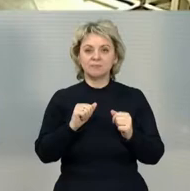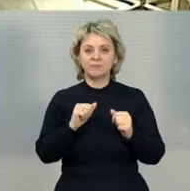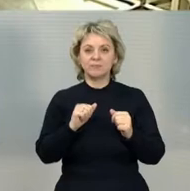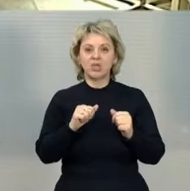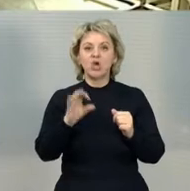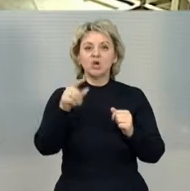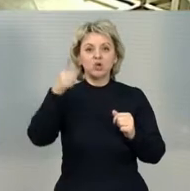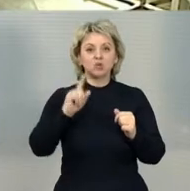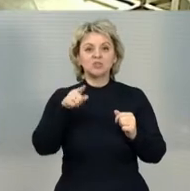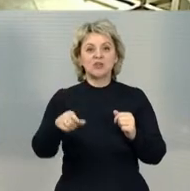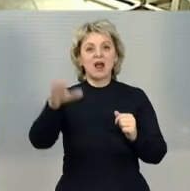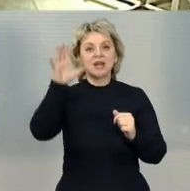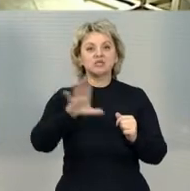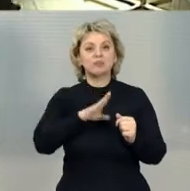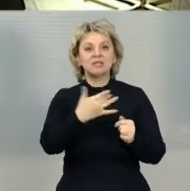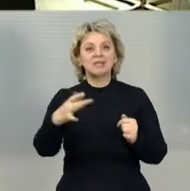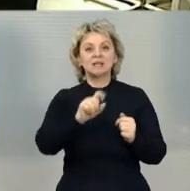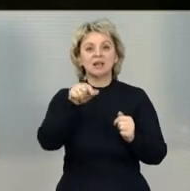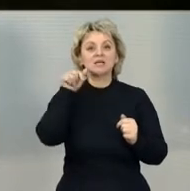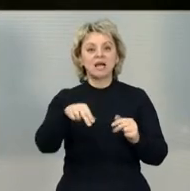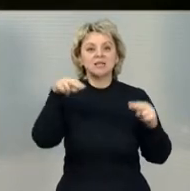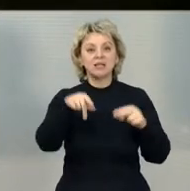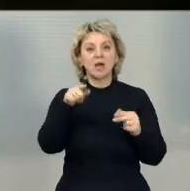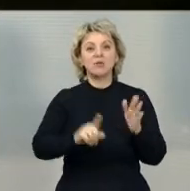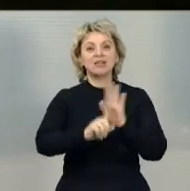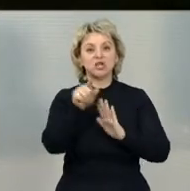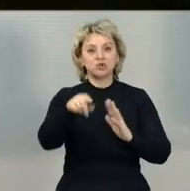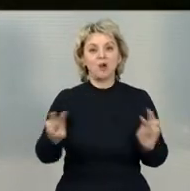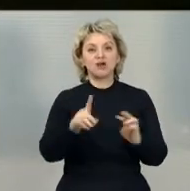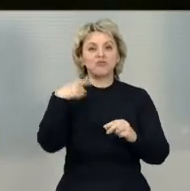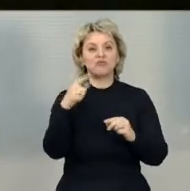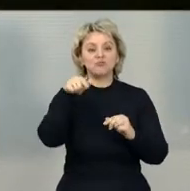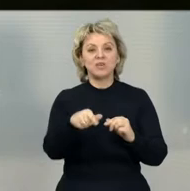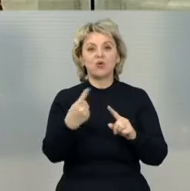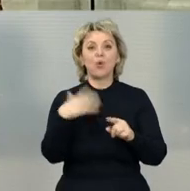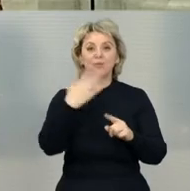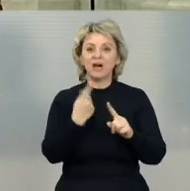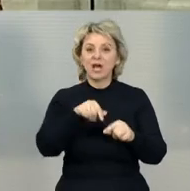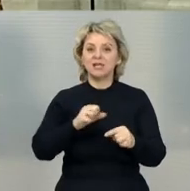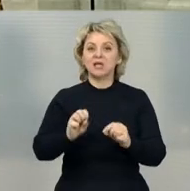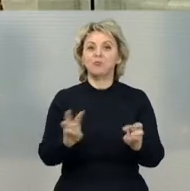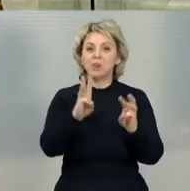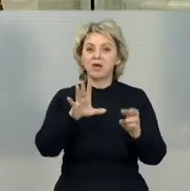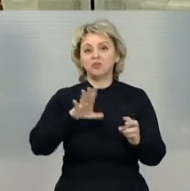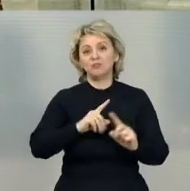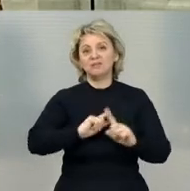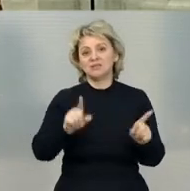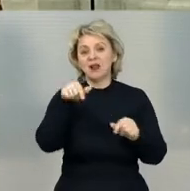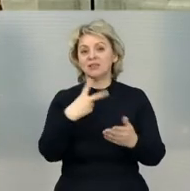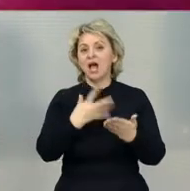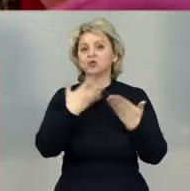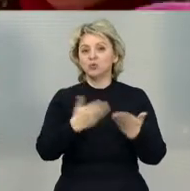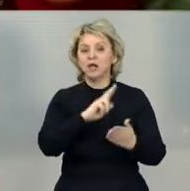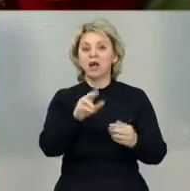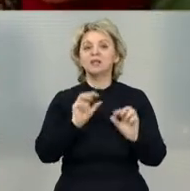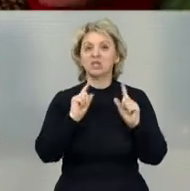В Иерусалиме академик был несколько раз, и когда наблюдал за схождением огня впервые, к умыванию этим пламенем отнесся скептически. Как